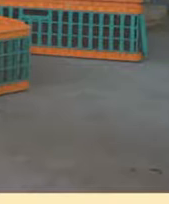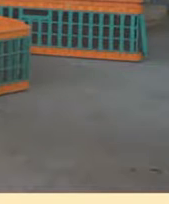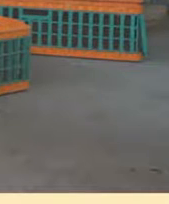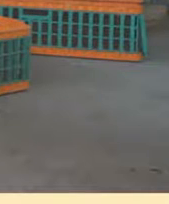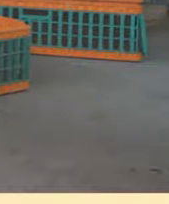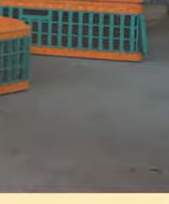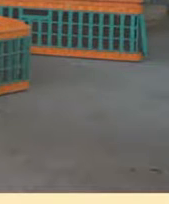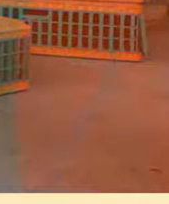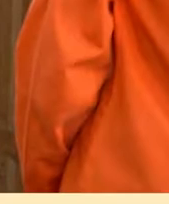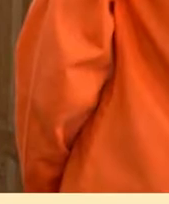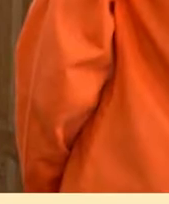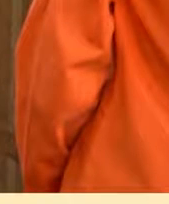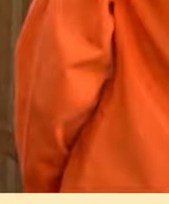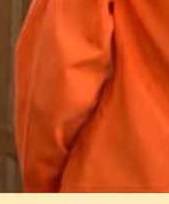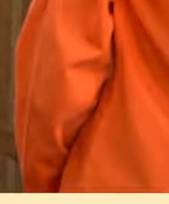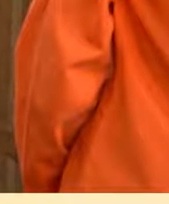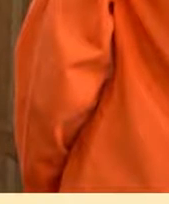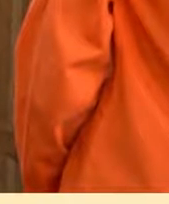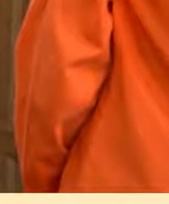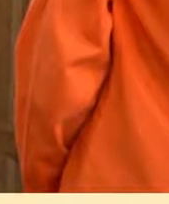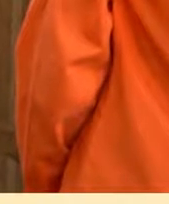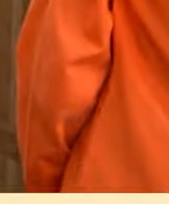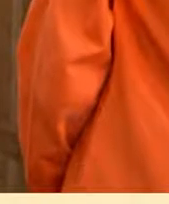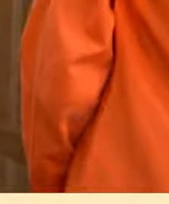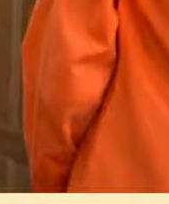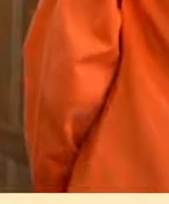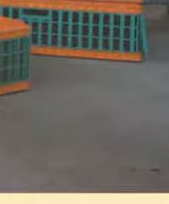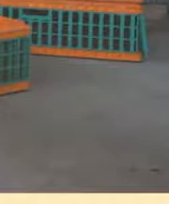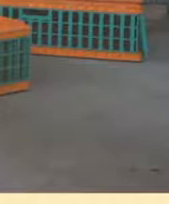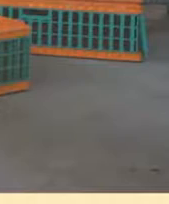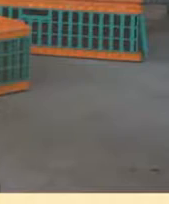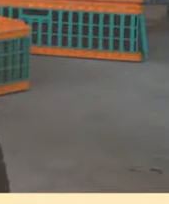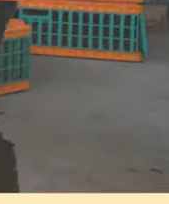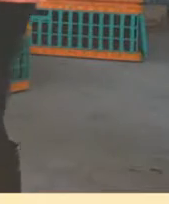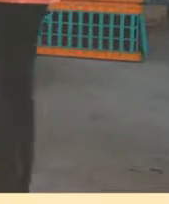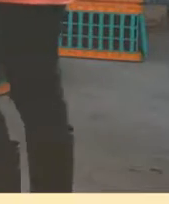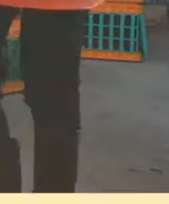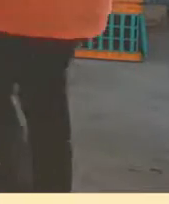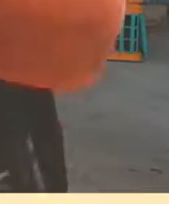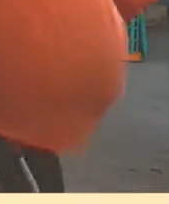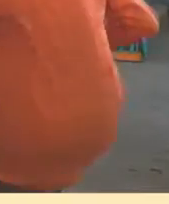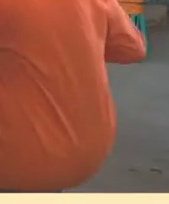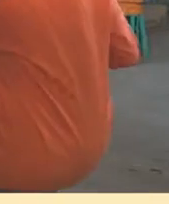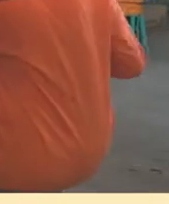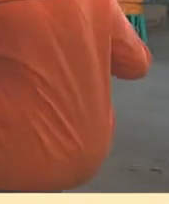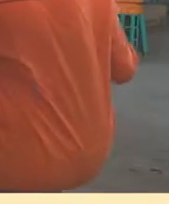mengulangi kesilapan kami. Okey, kamu boleh. Kamu kerja sekarang. Terima kasih, Puan.